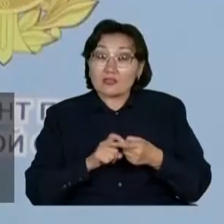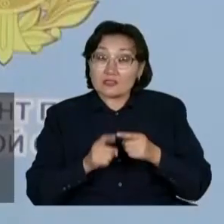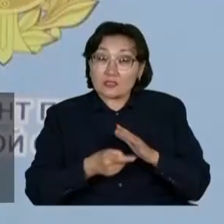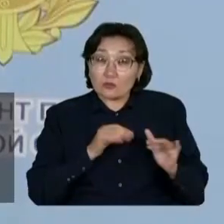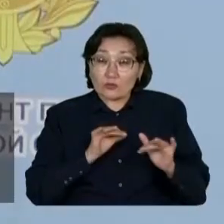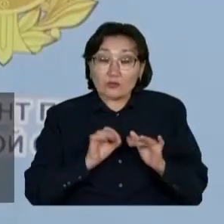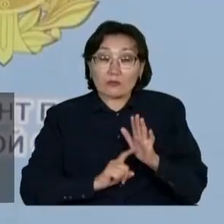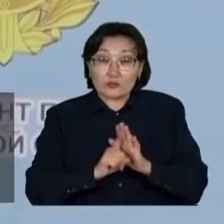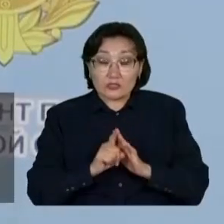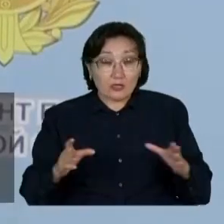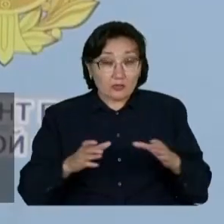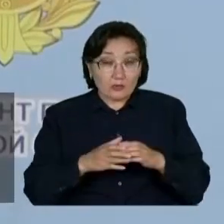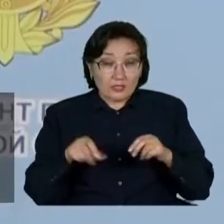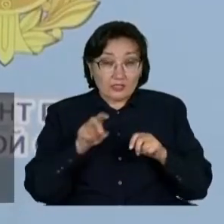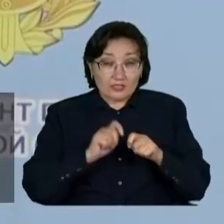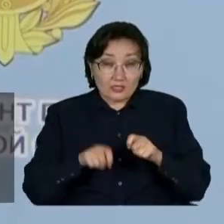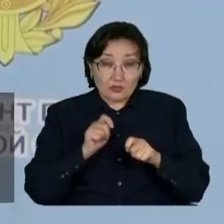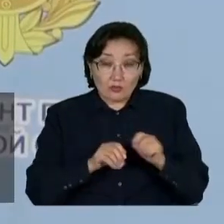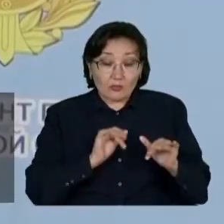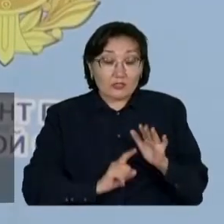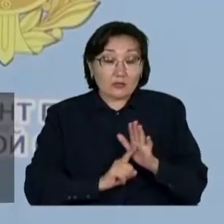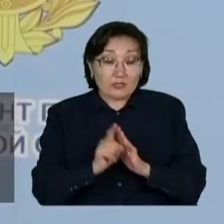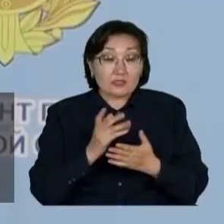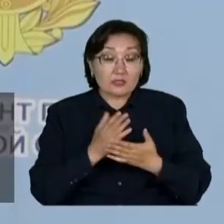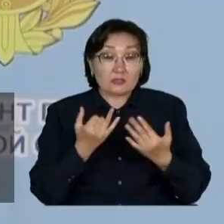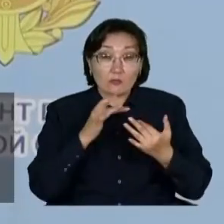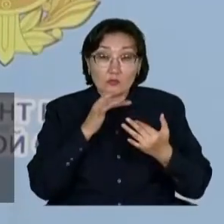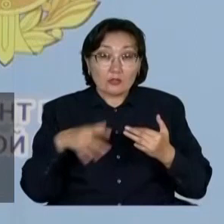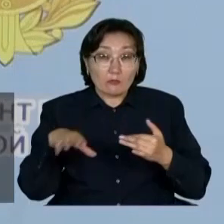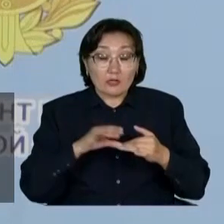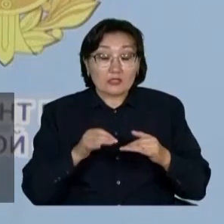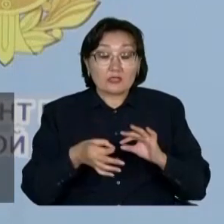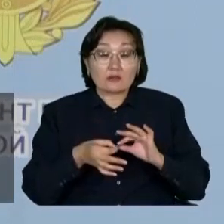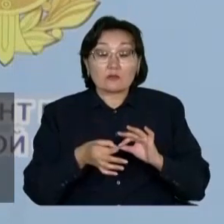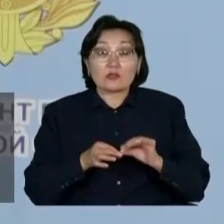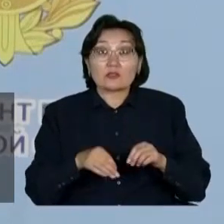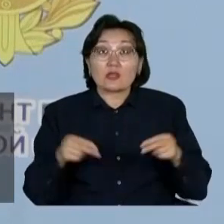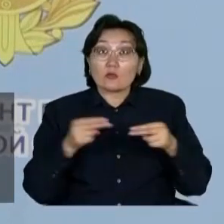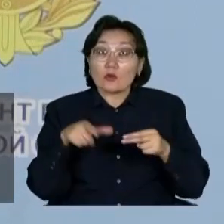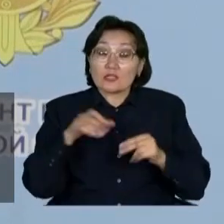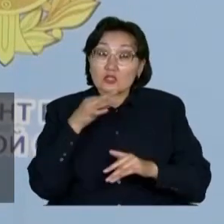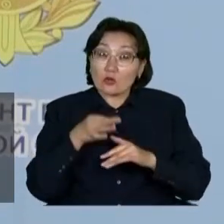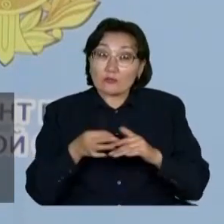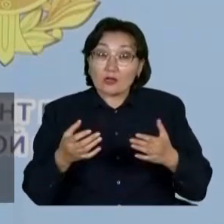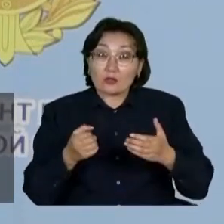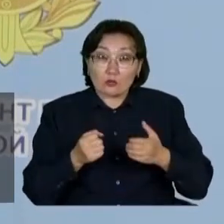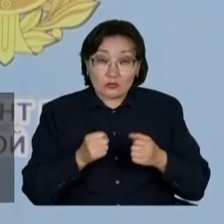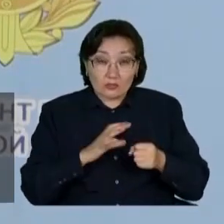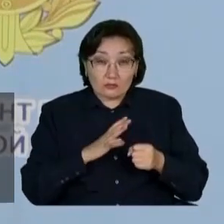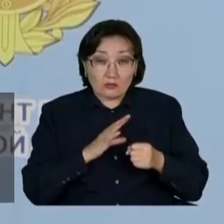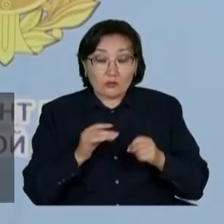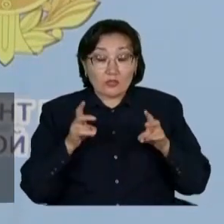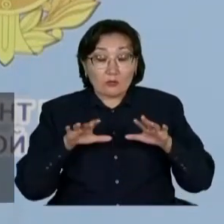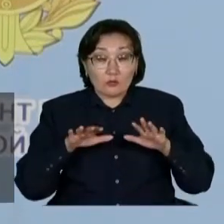Кешенді тергеу амалдары басталып кетті. Қазіргі таңда барлық оқиғаның куәгерлерінен жауаптар алынуда.